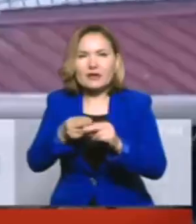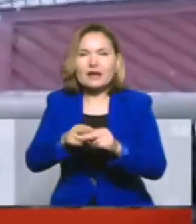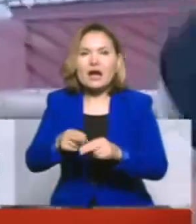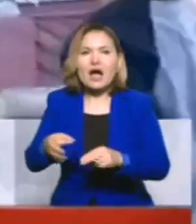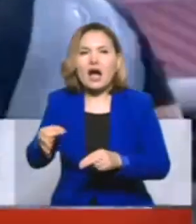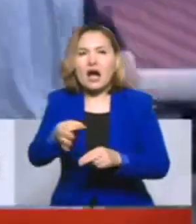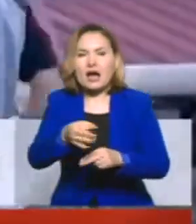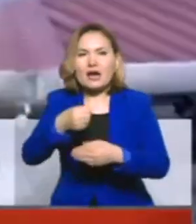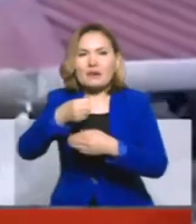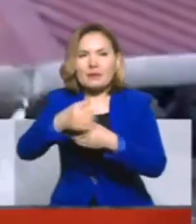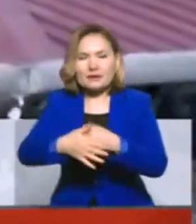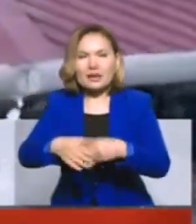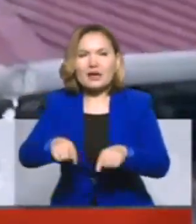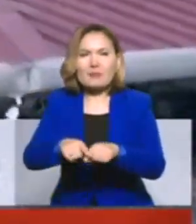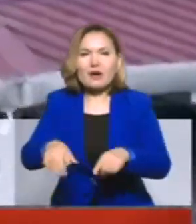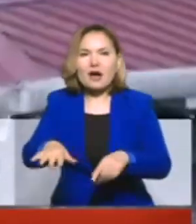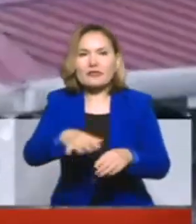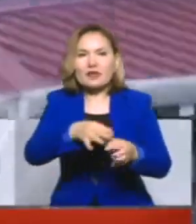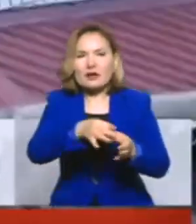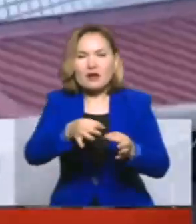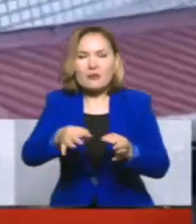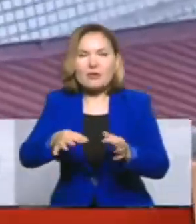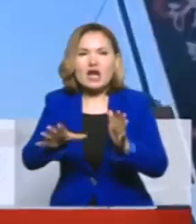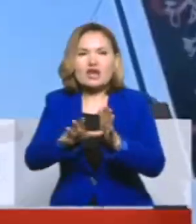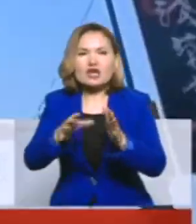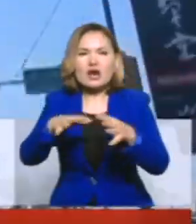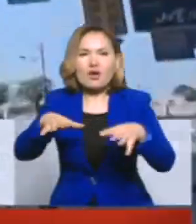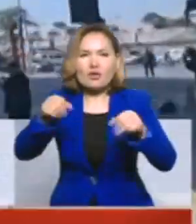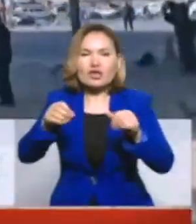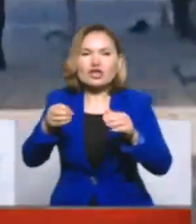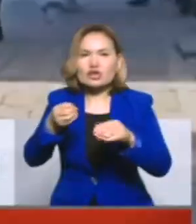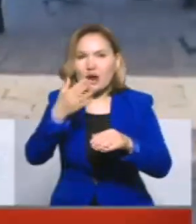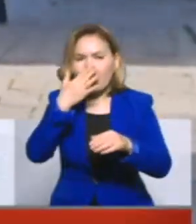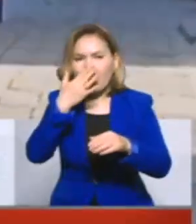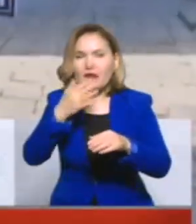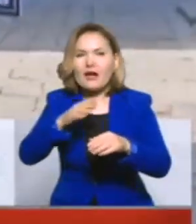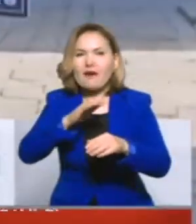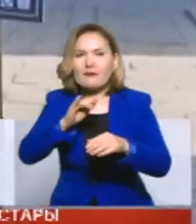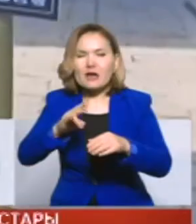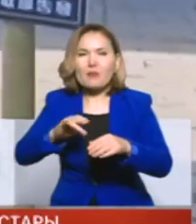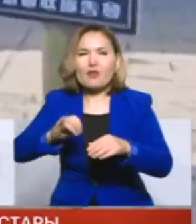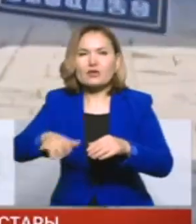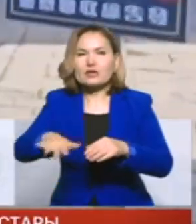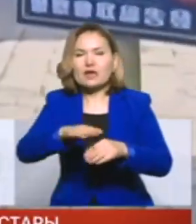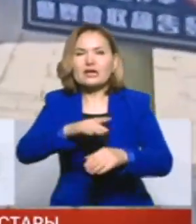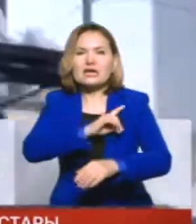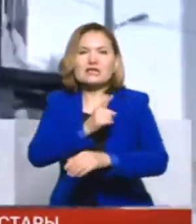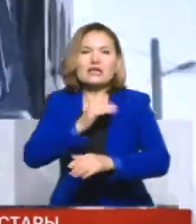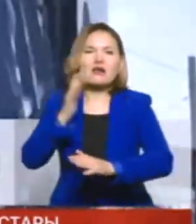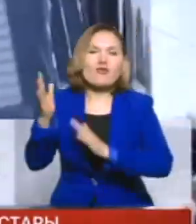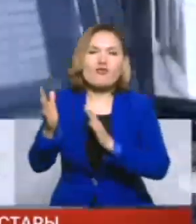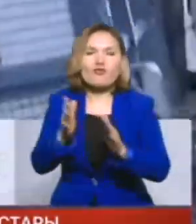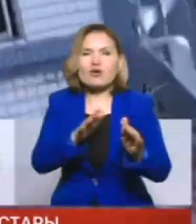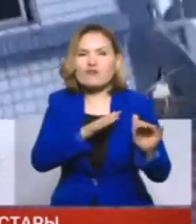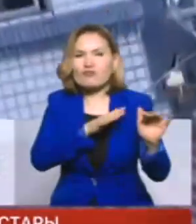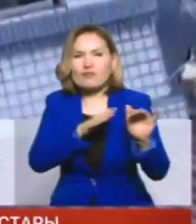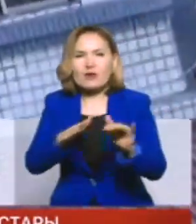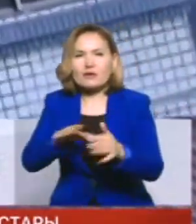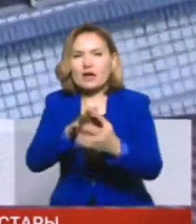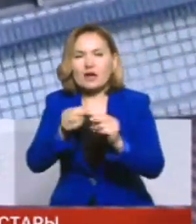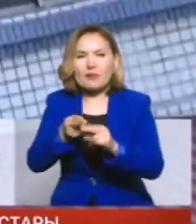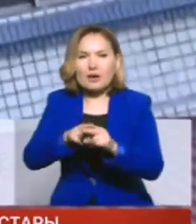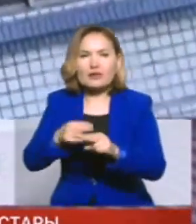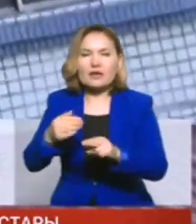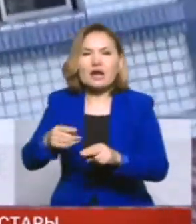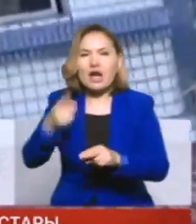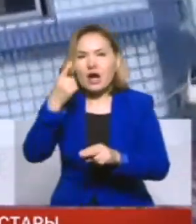Арал астанасы Тайпейдің бірнеше ауданында жар көшіп, Жапония мен Филиппиннің оңтүстігінде цунами қаупі жарияланды. Алайда көп